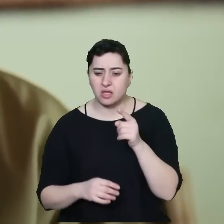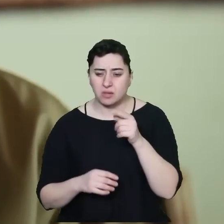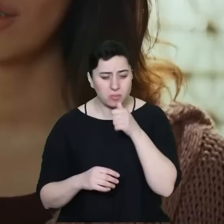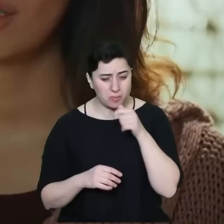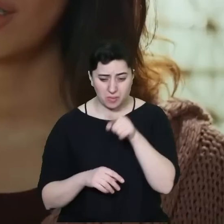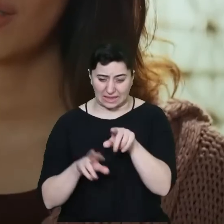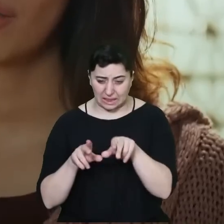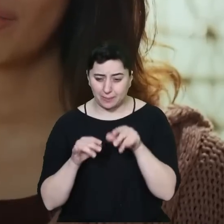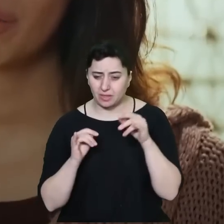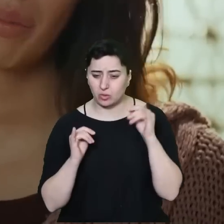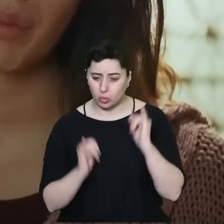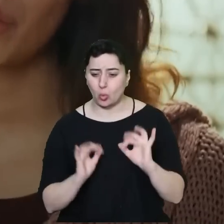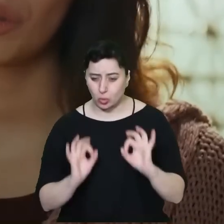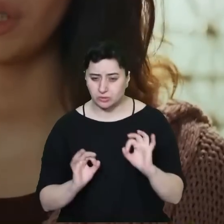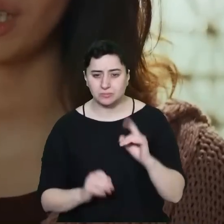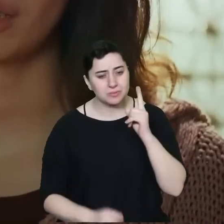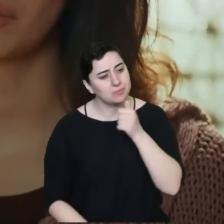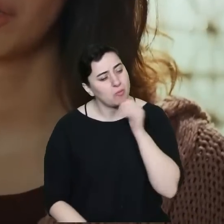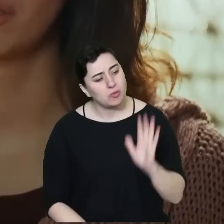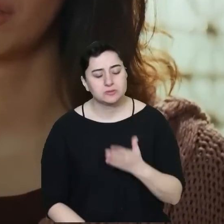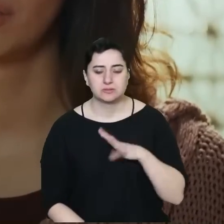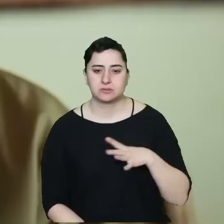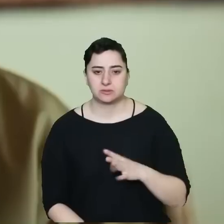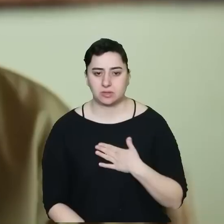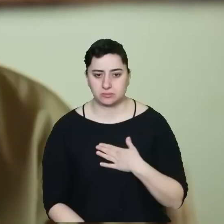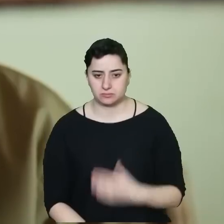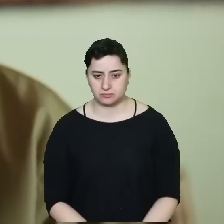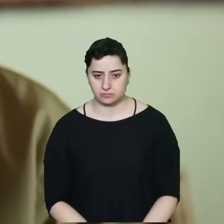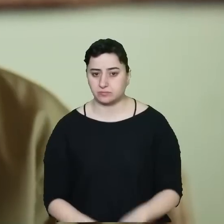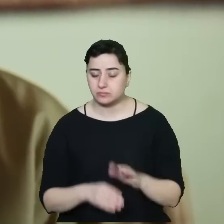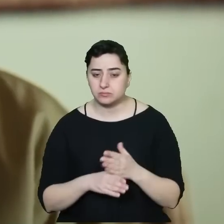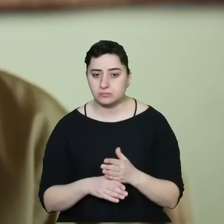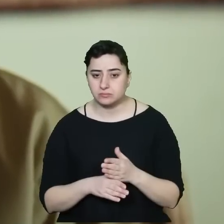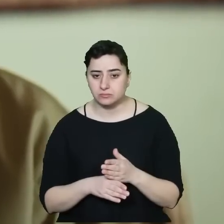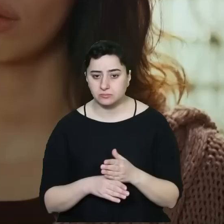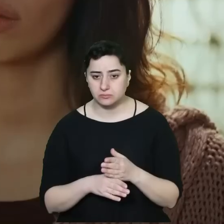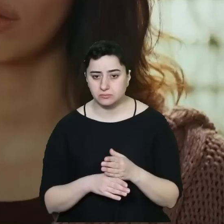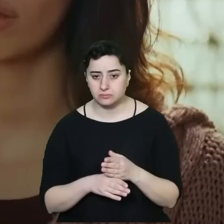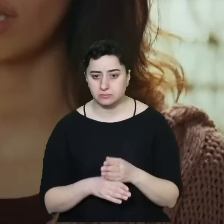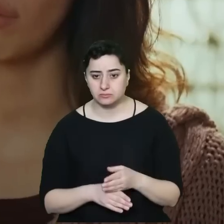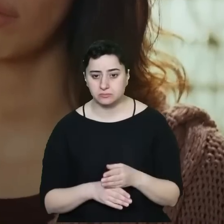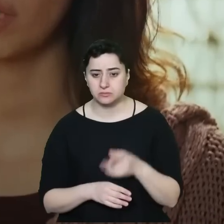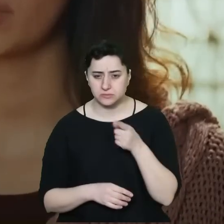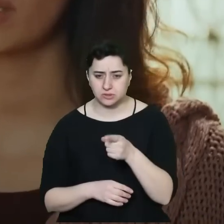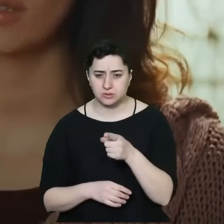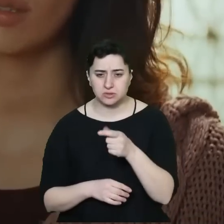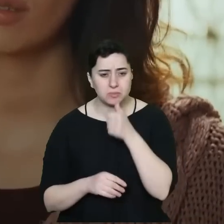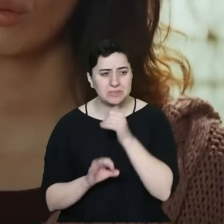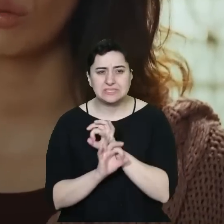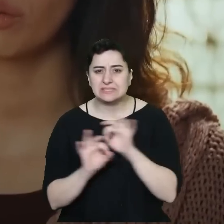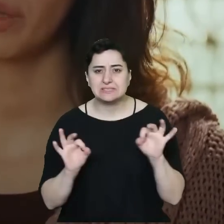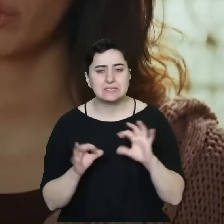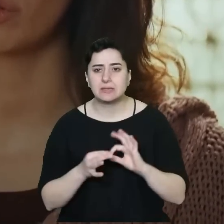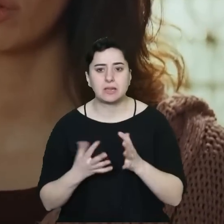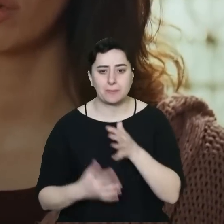olsa bir babam olsun isterdim. Çünkü sen babasızın